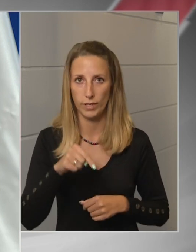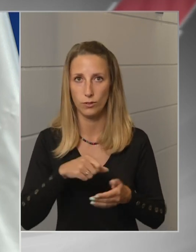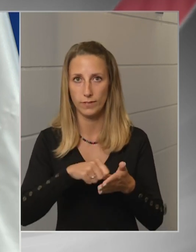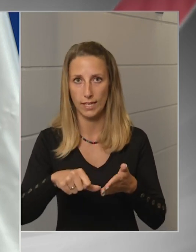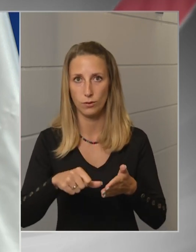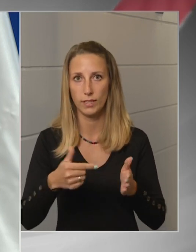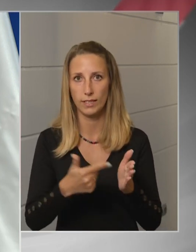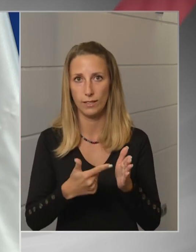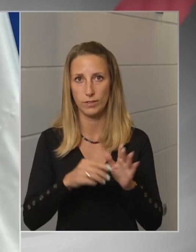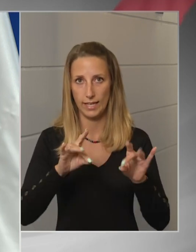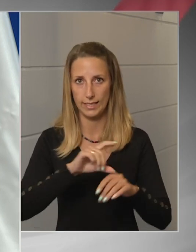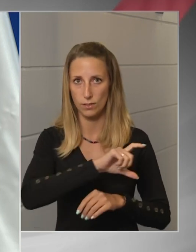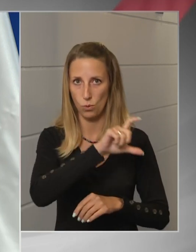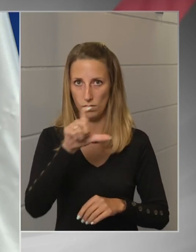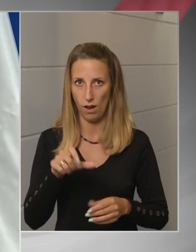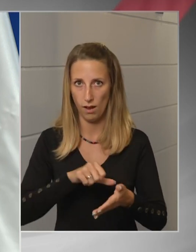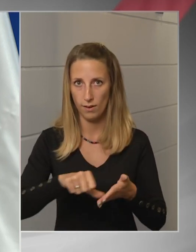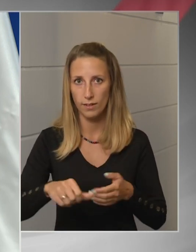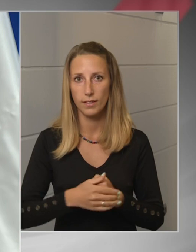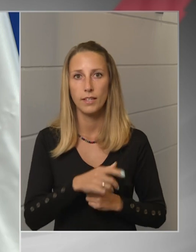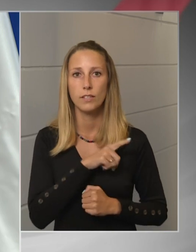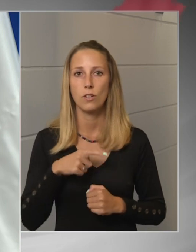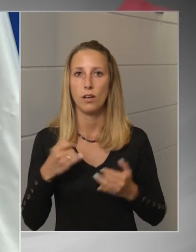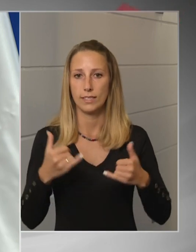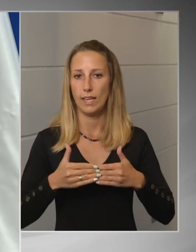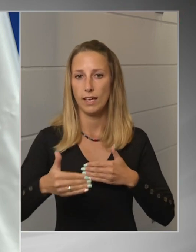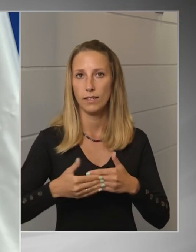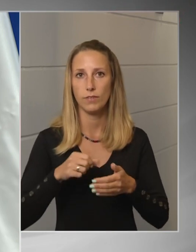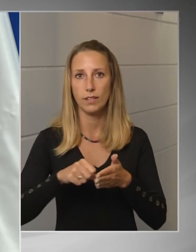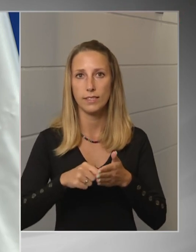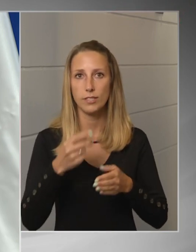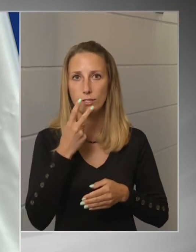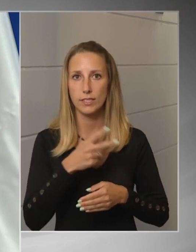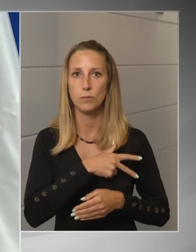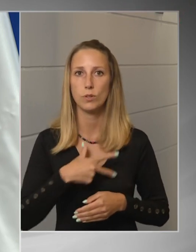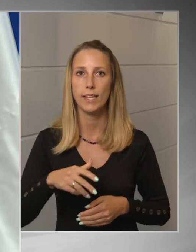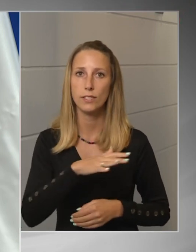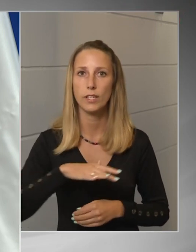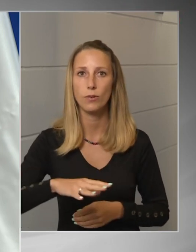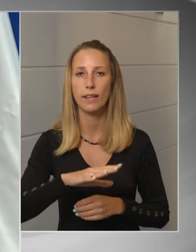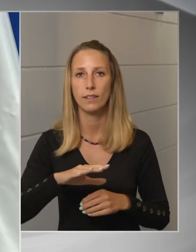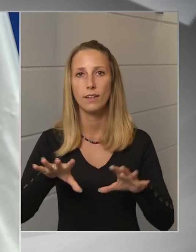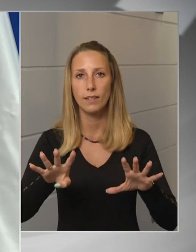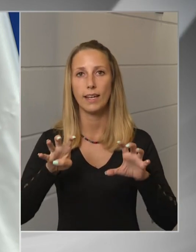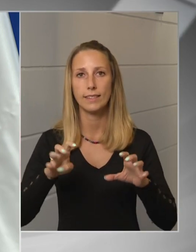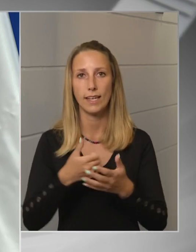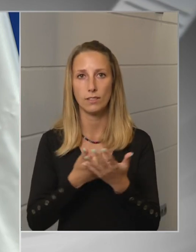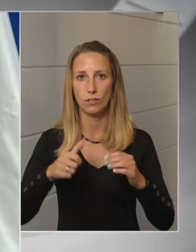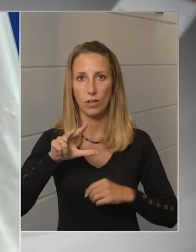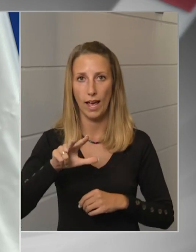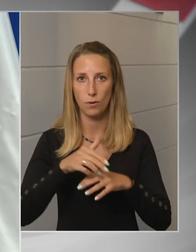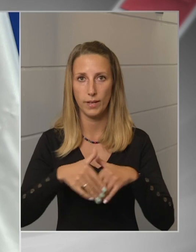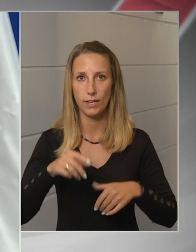2010 óta, és hogyha csak az idei finanszírozást nézem, akkor szociális terület 963